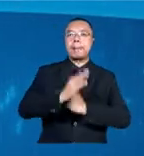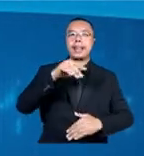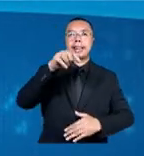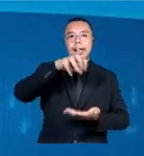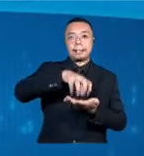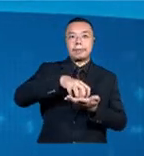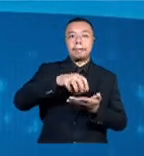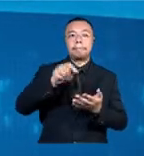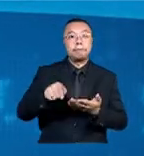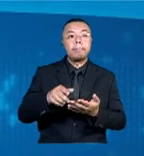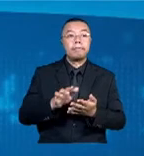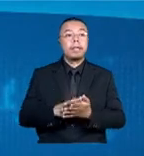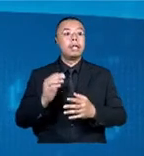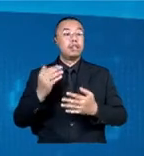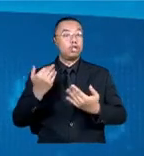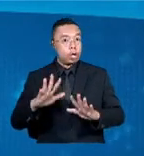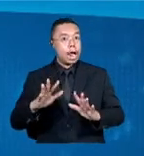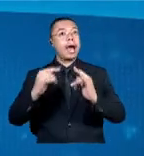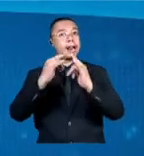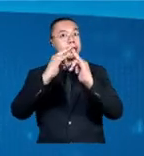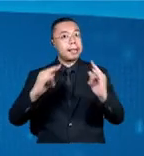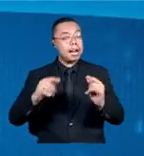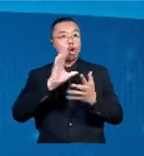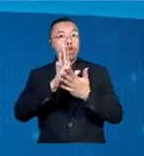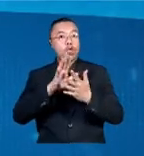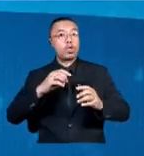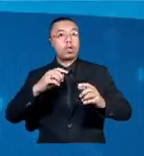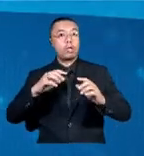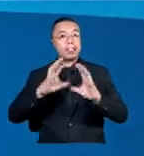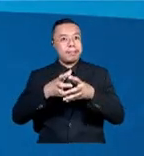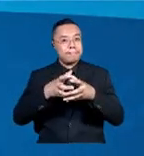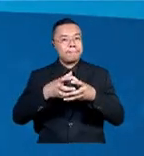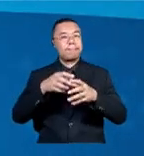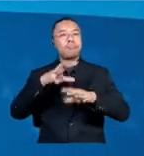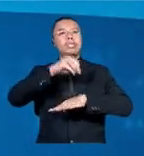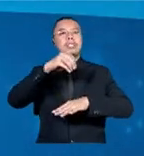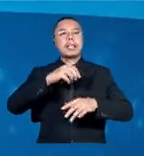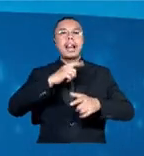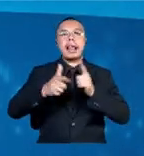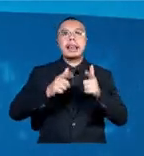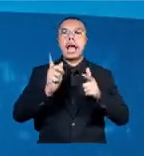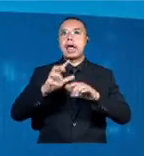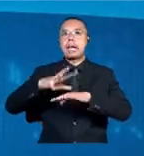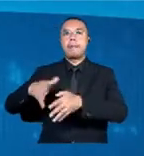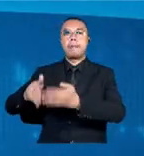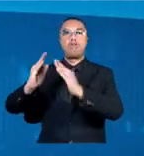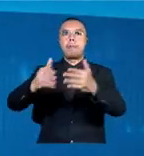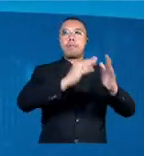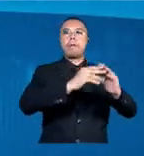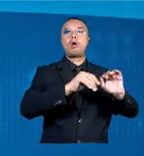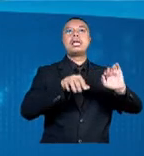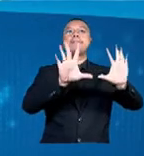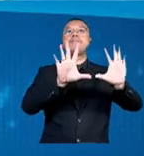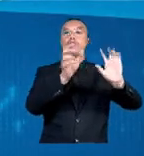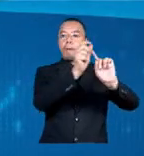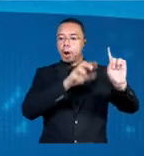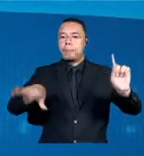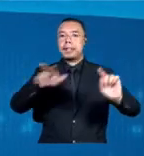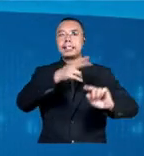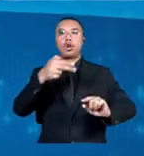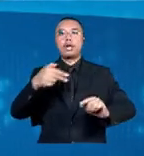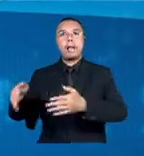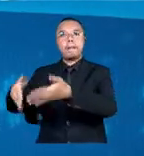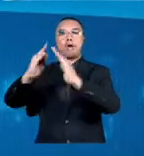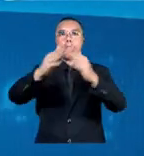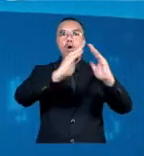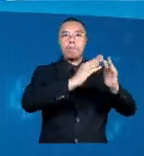disabilitas. Selain training camp, juga akan dibangun sentra-sentra olahraga di 10 provinsi Indonesia.